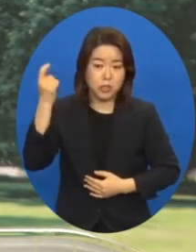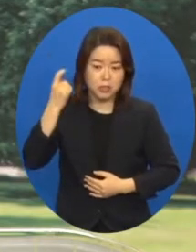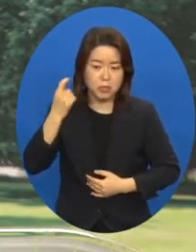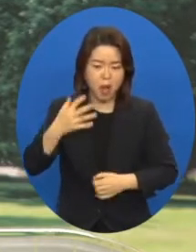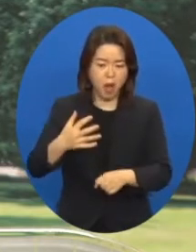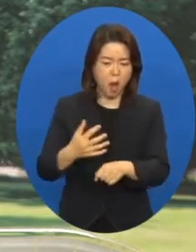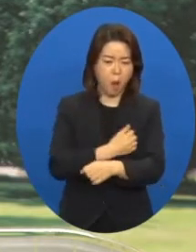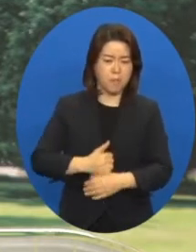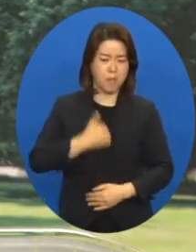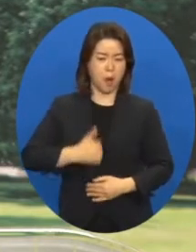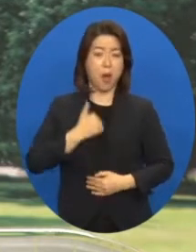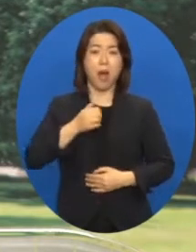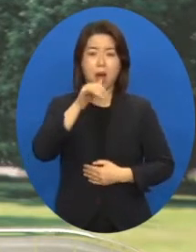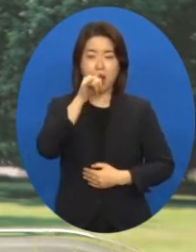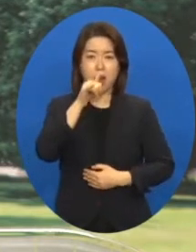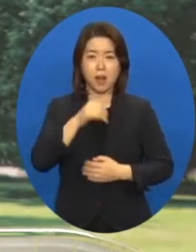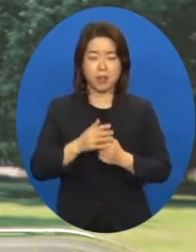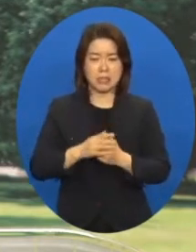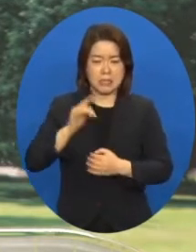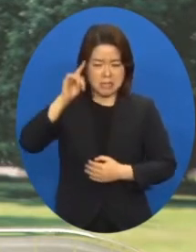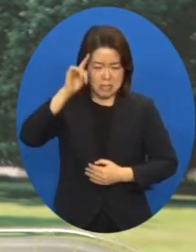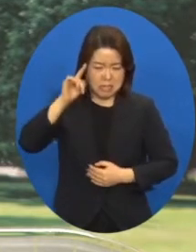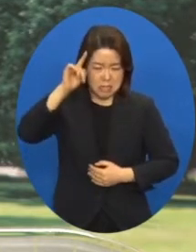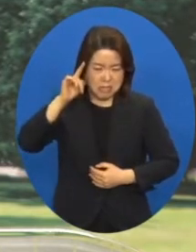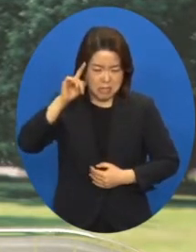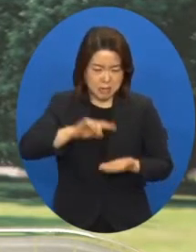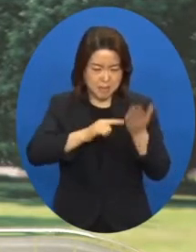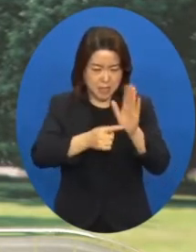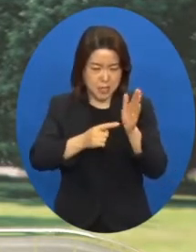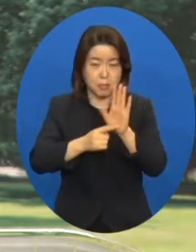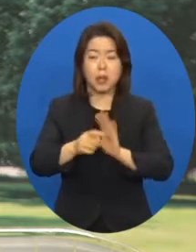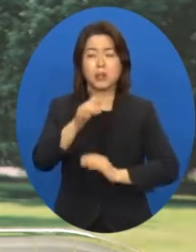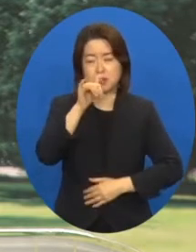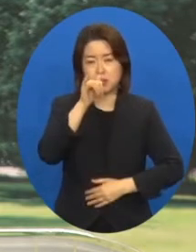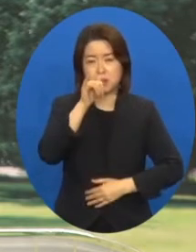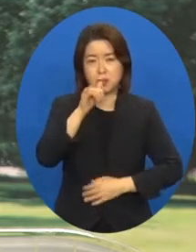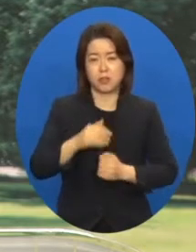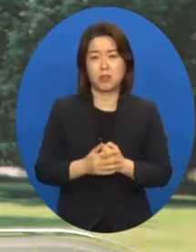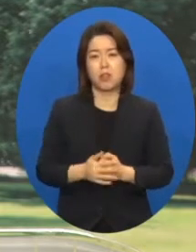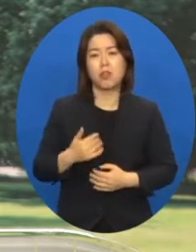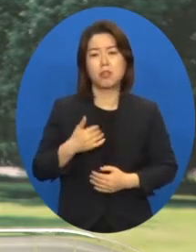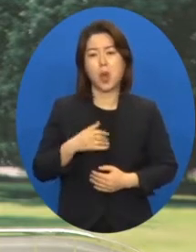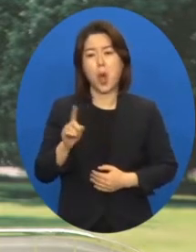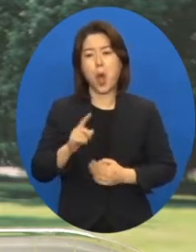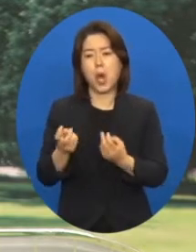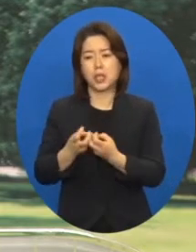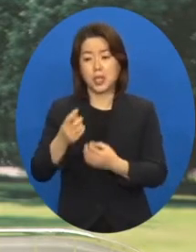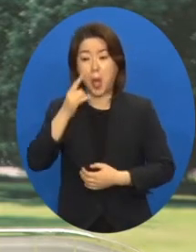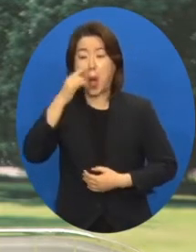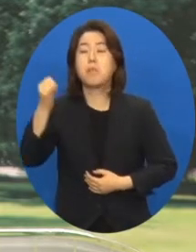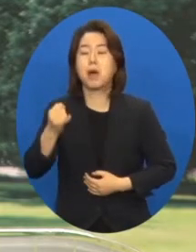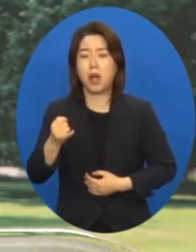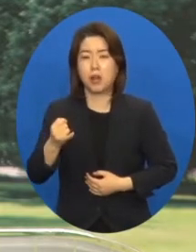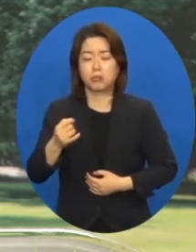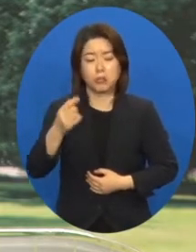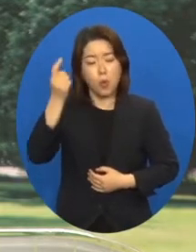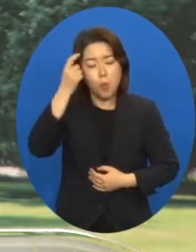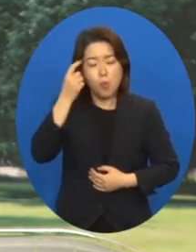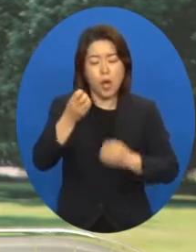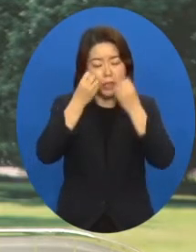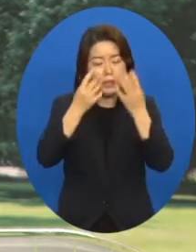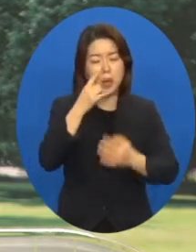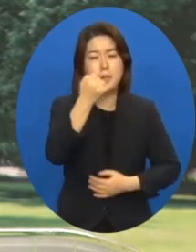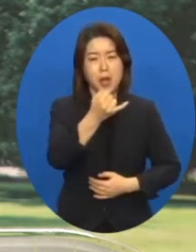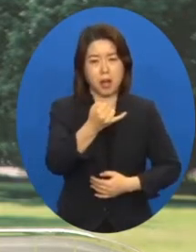엄청나게 화가 나다. 아주 히스테릭한 반응을 보였다는 거예요. 어떻게 내가 엄마지 새 엄마냐?